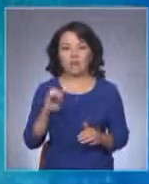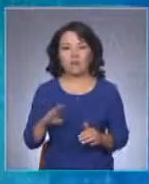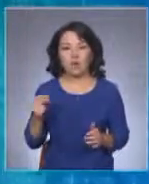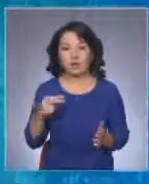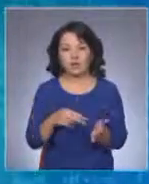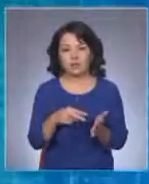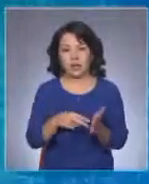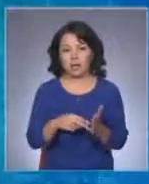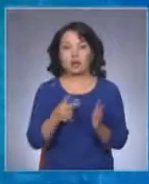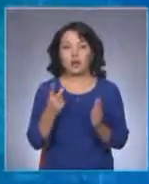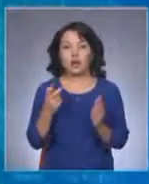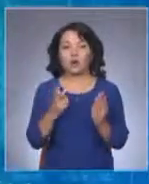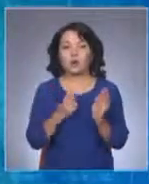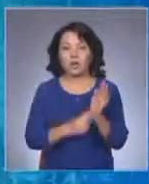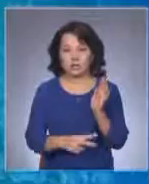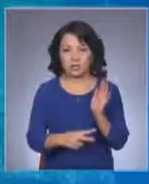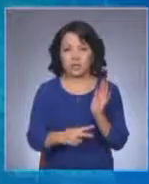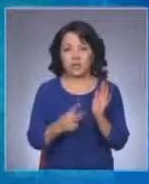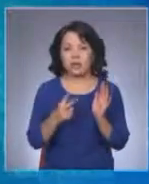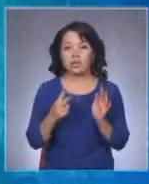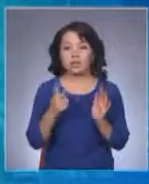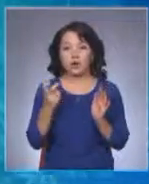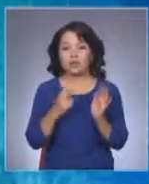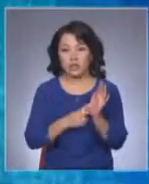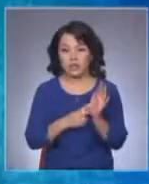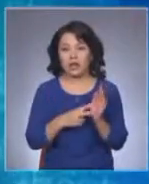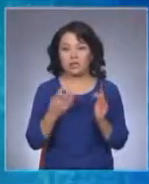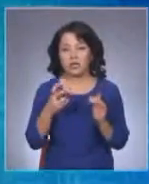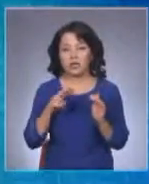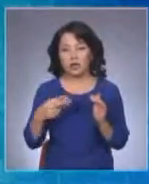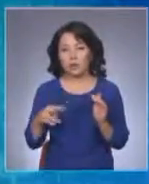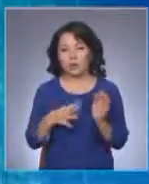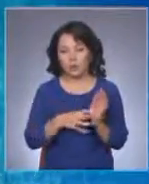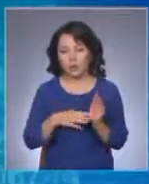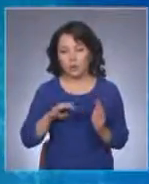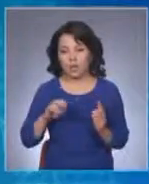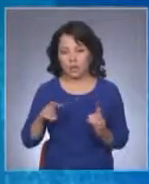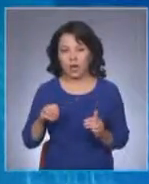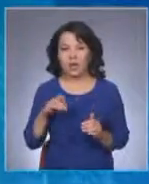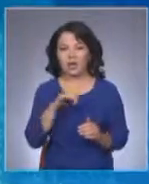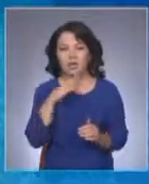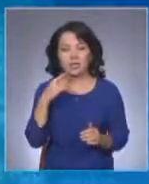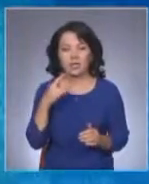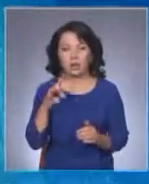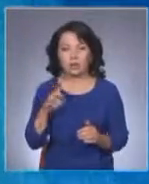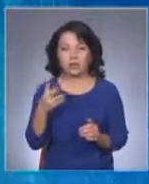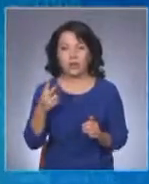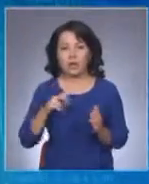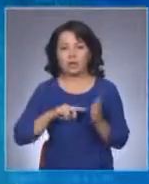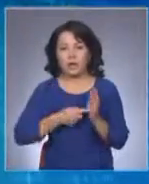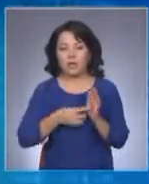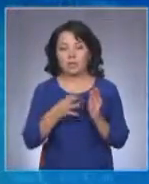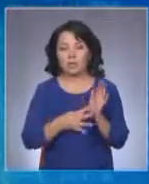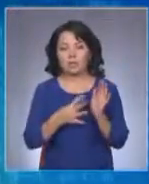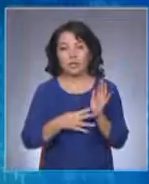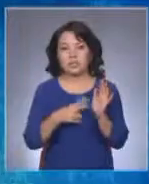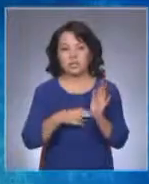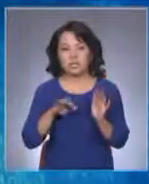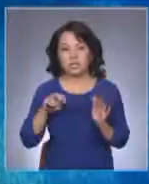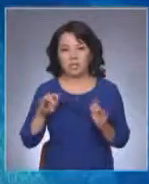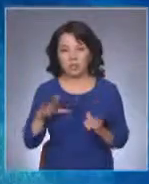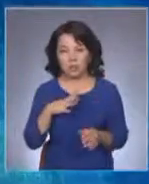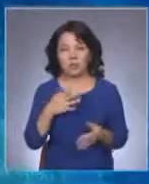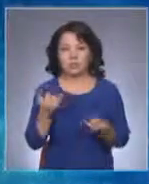ал евроның құны артып 207 теңге 29 тиын болды. Ресей рублінің құны бүгін 2 теңге 97